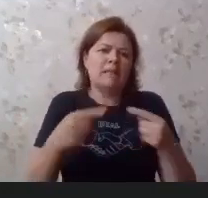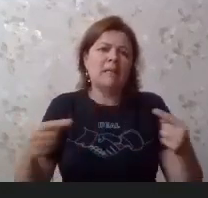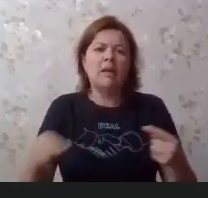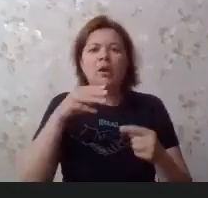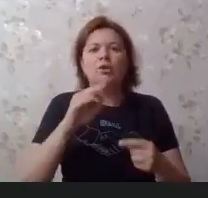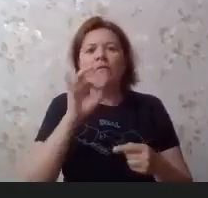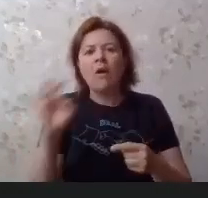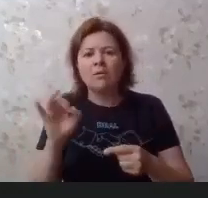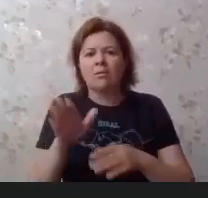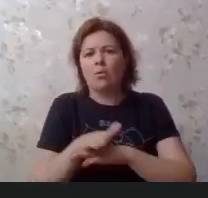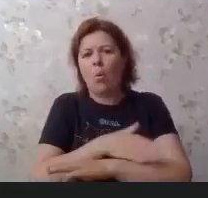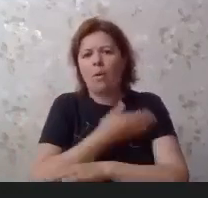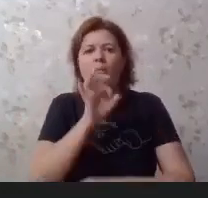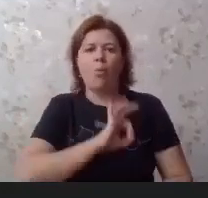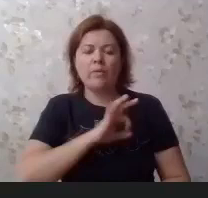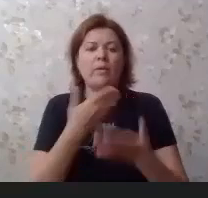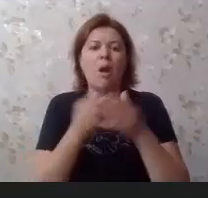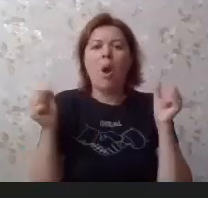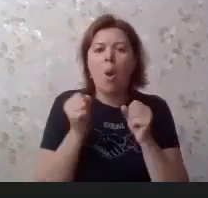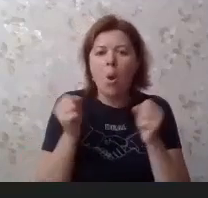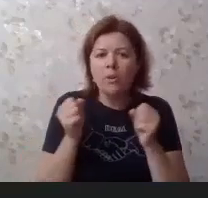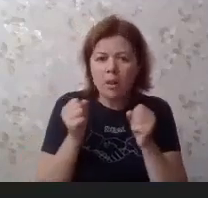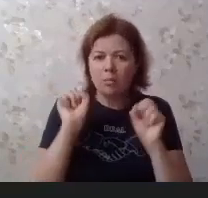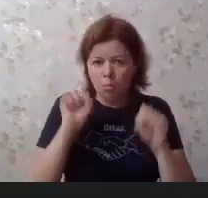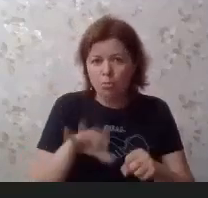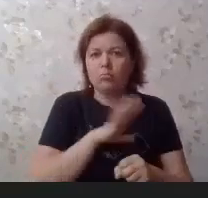товары длительного пользования, там, допустим, холодильник, там,